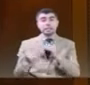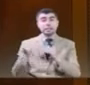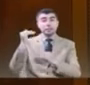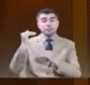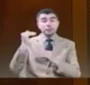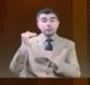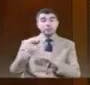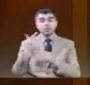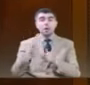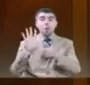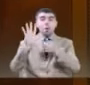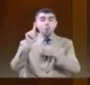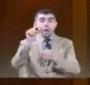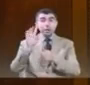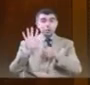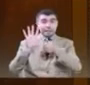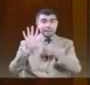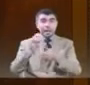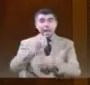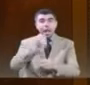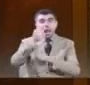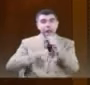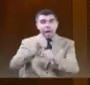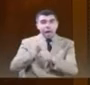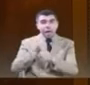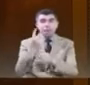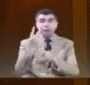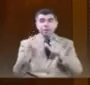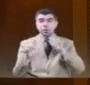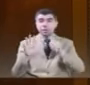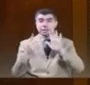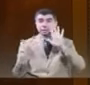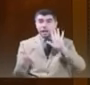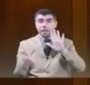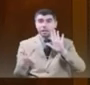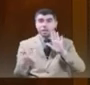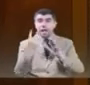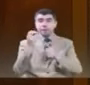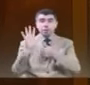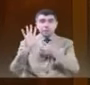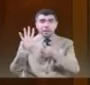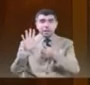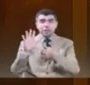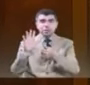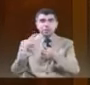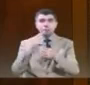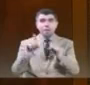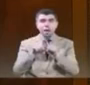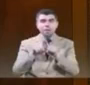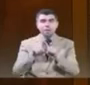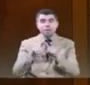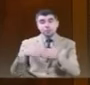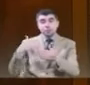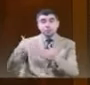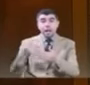على التقاعد من 61 سنة 2017، إذن 2016 اللي غيخرج في 2016 غير معني بهذا الكلام،